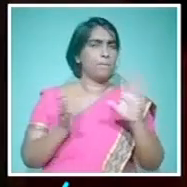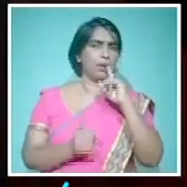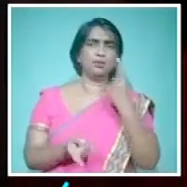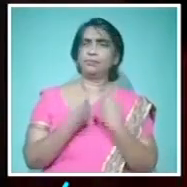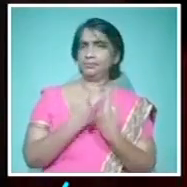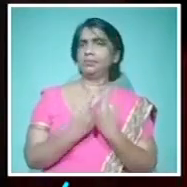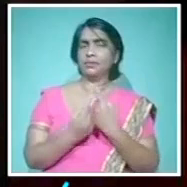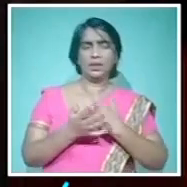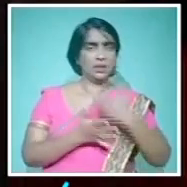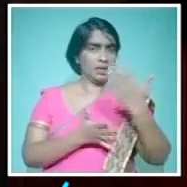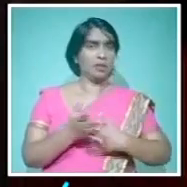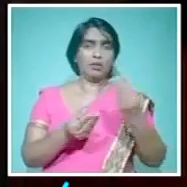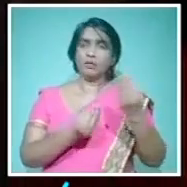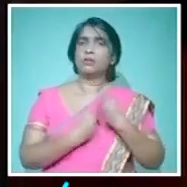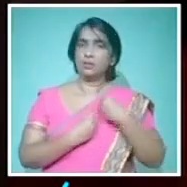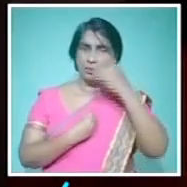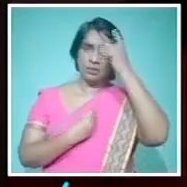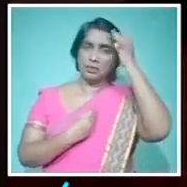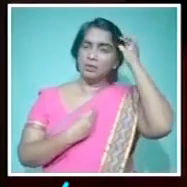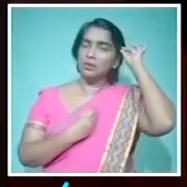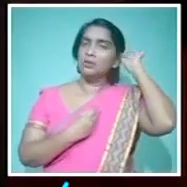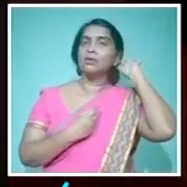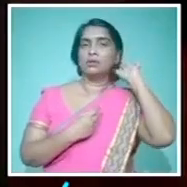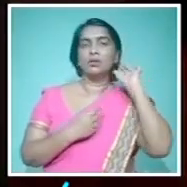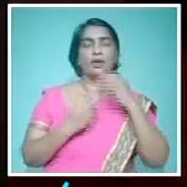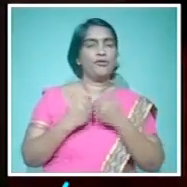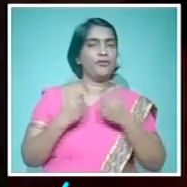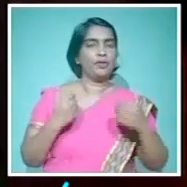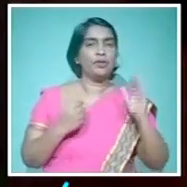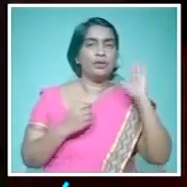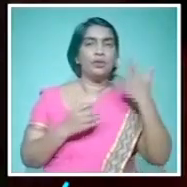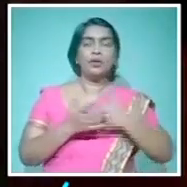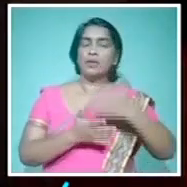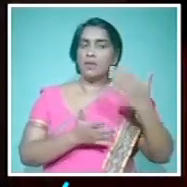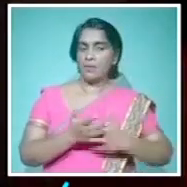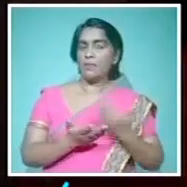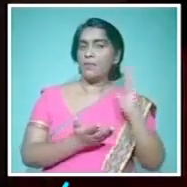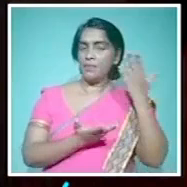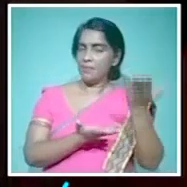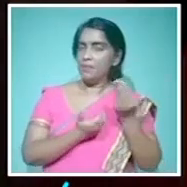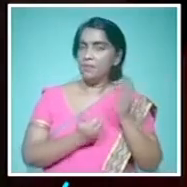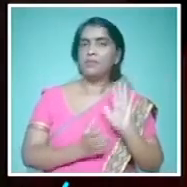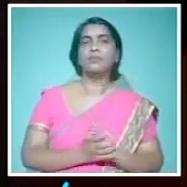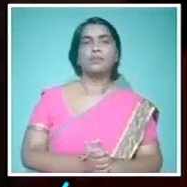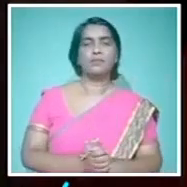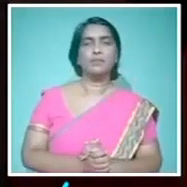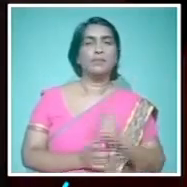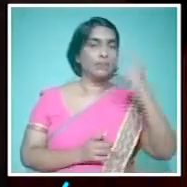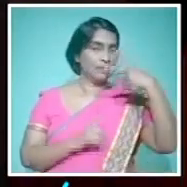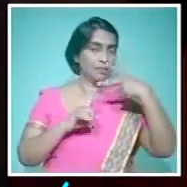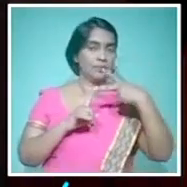පරීක්ෂණයක් කළා වාර්තාවක් ඉදිරිපත් කරන්නට කියලා එතුමා වෙනමම විශේෂිත වාර්තාවක් ඉල්ලා තිබෙන බව